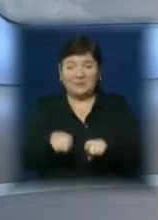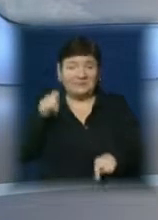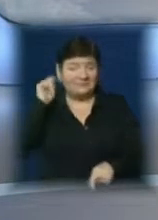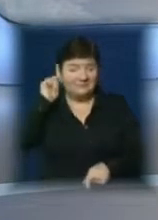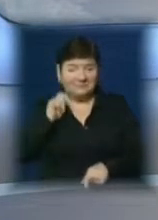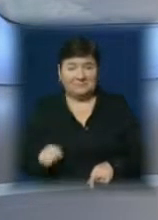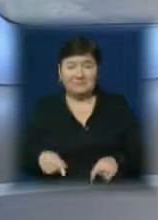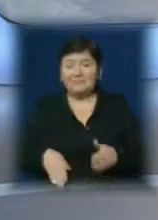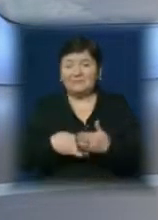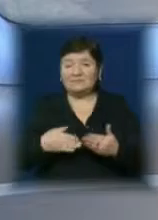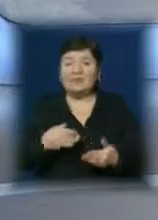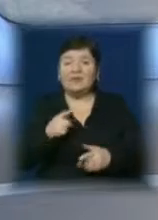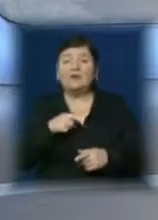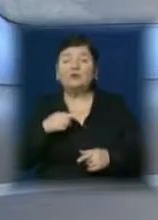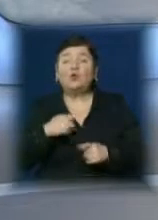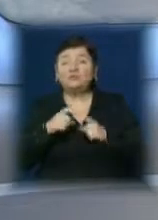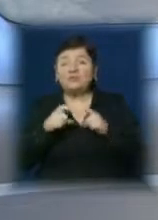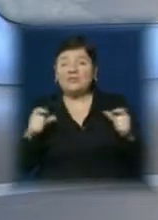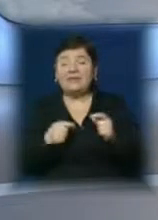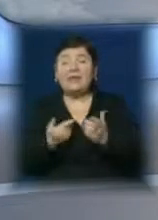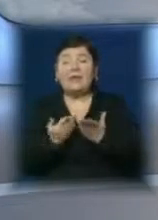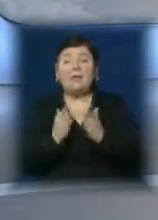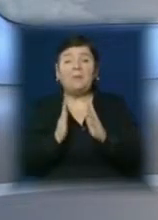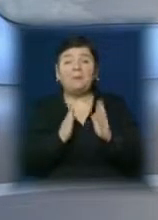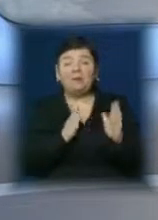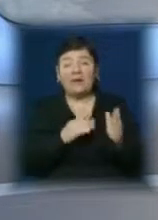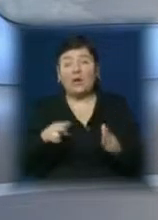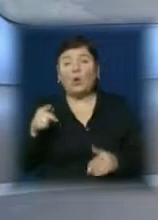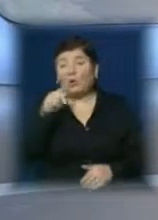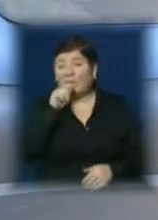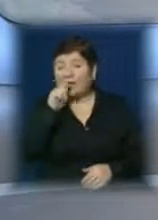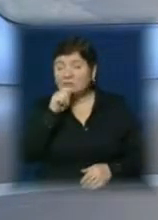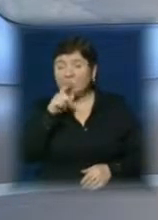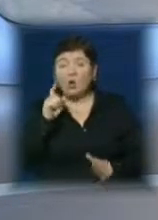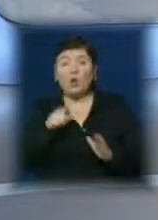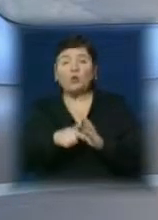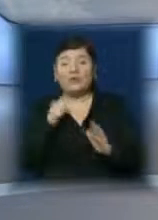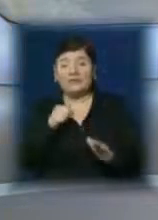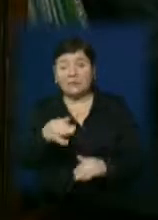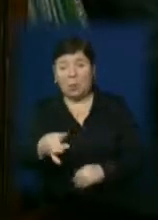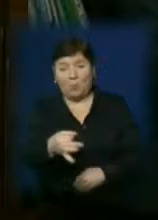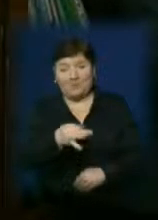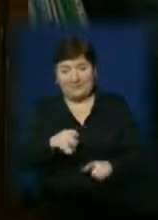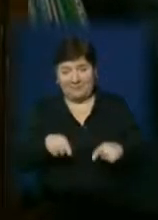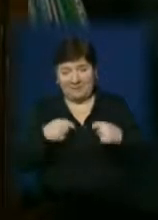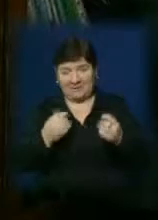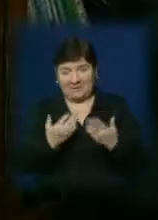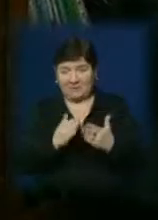тривалий час. Окрім зустрічі з ужгородськими школярами, Брайану Ерклей провели екскурсію школою.